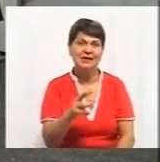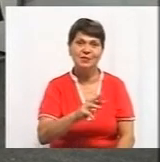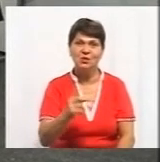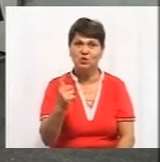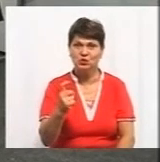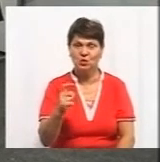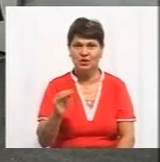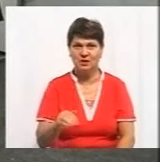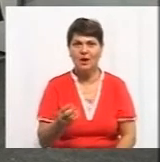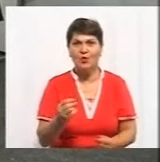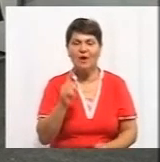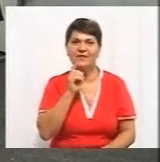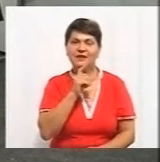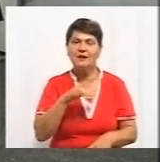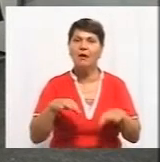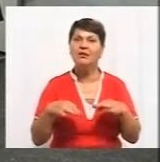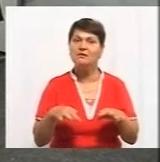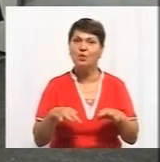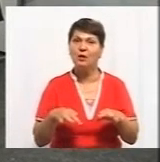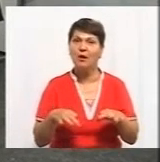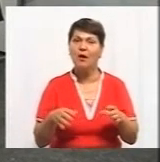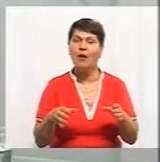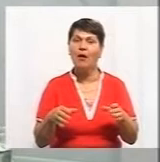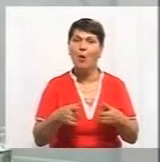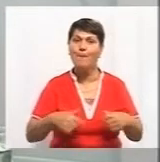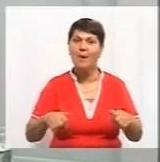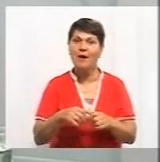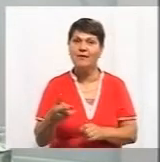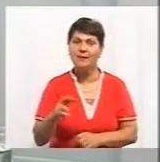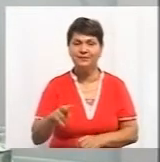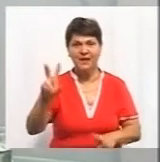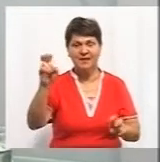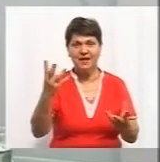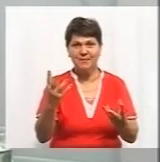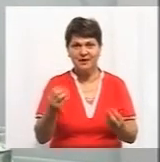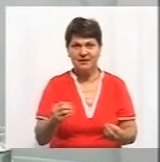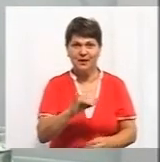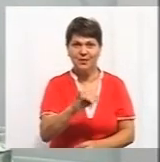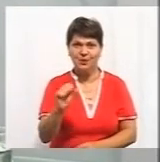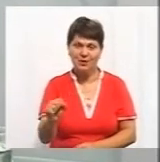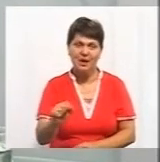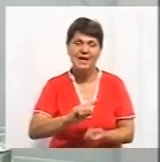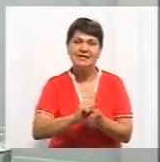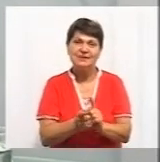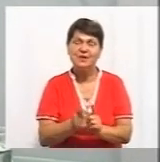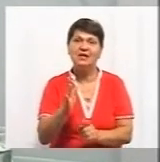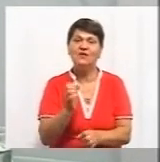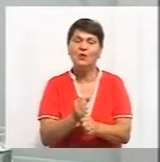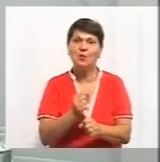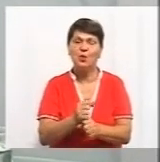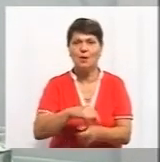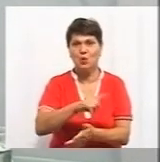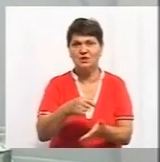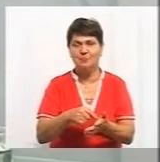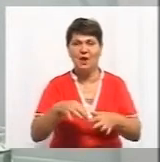це гроші Вінницької транспортної компанії. Тема дня в прямому ефірі на Суспільному. Про зміни в роботі муніципального